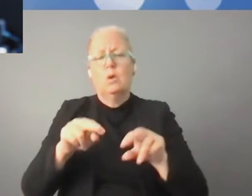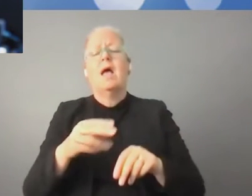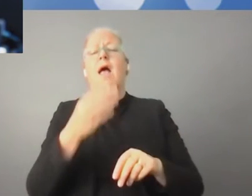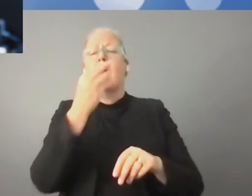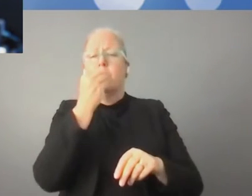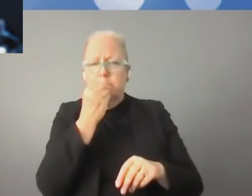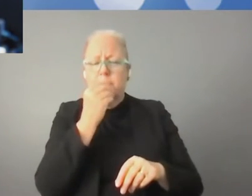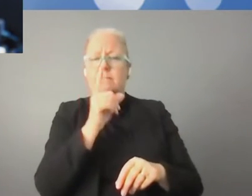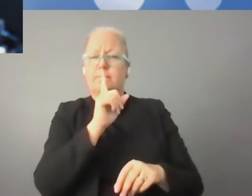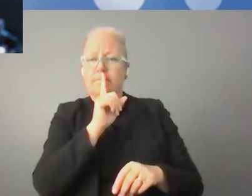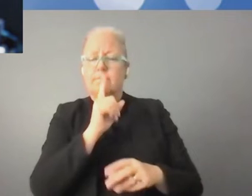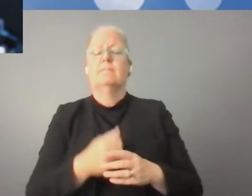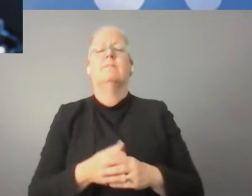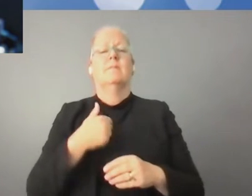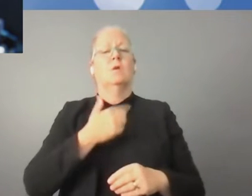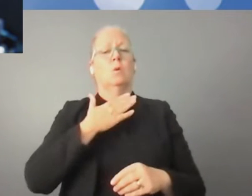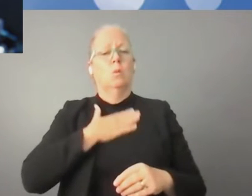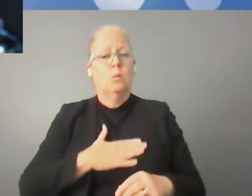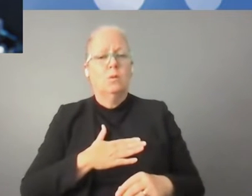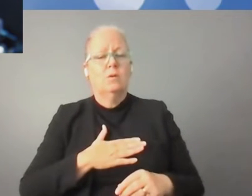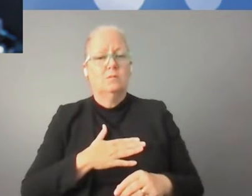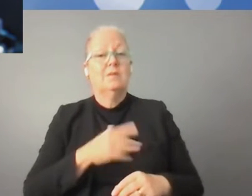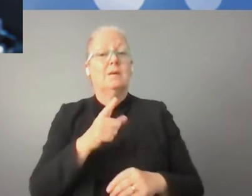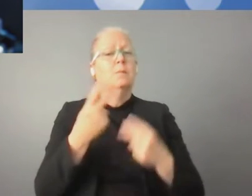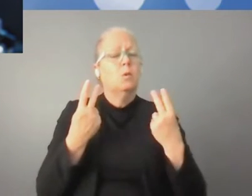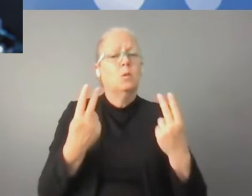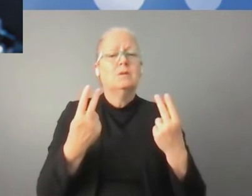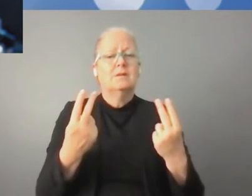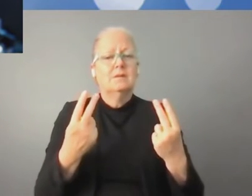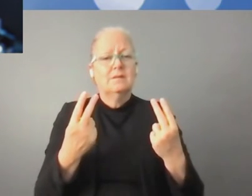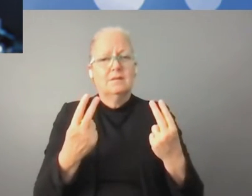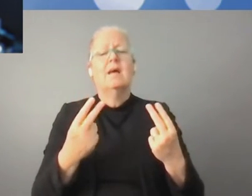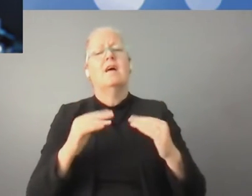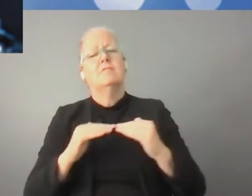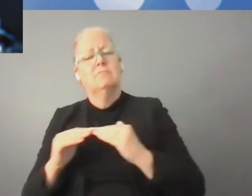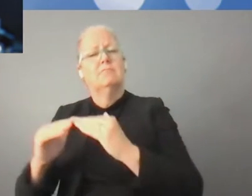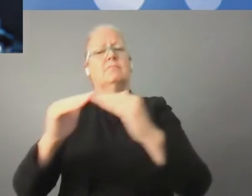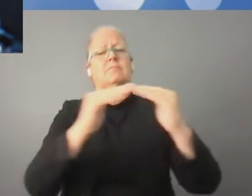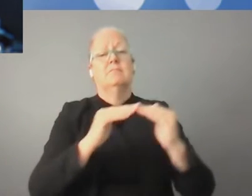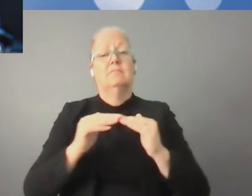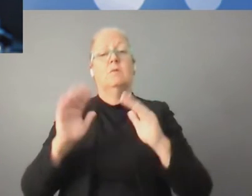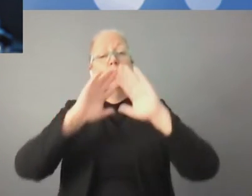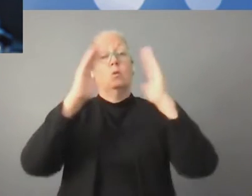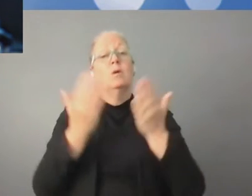надежность, общественное включение и конфиденциальность. Я хочу также отметить, что